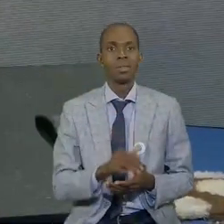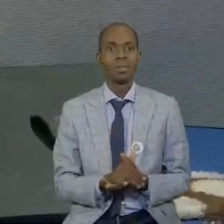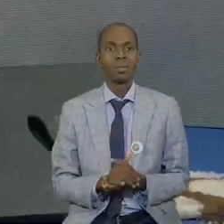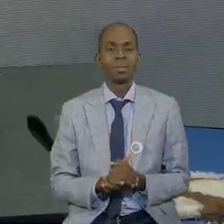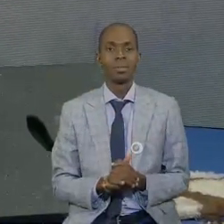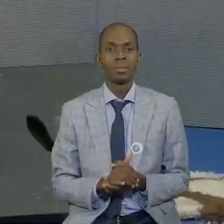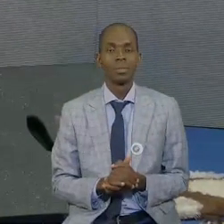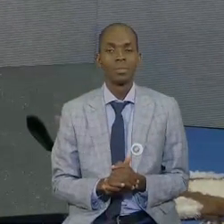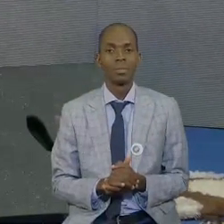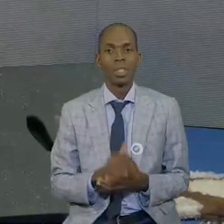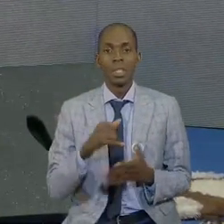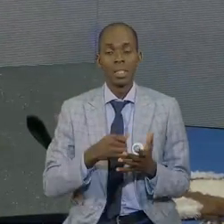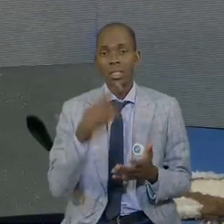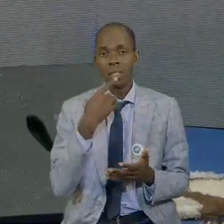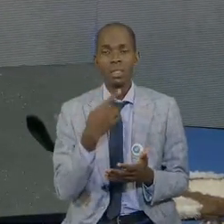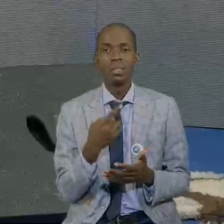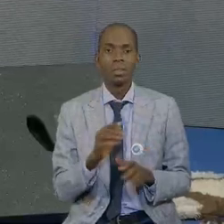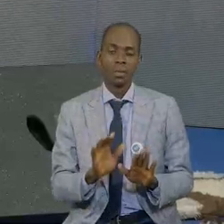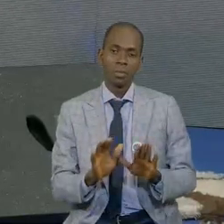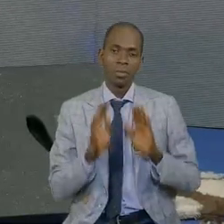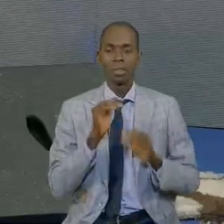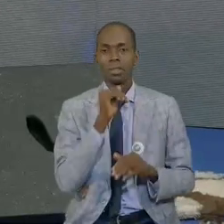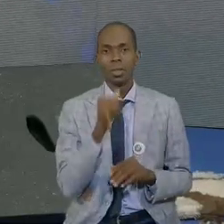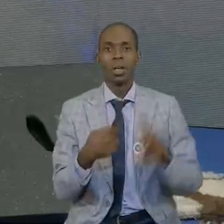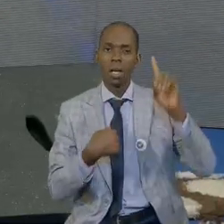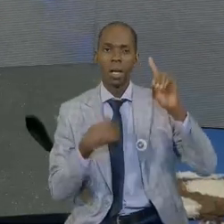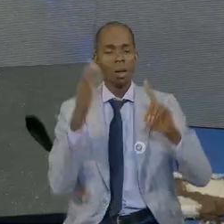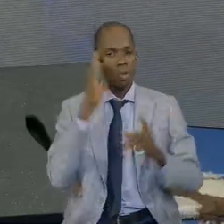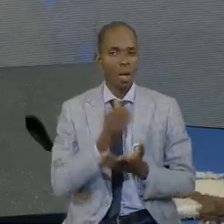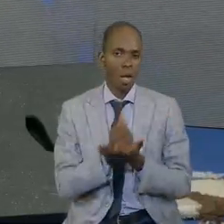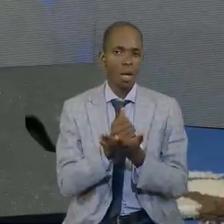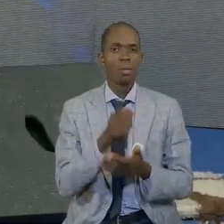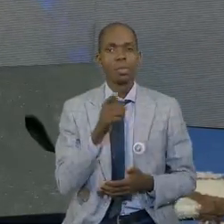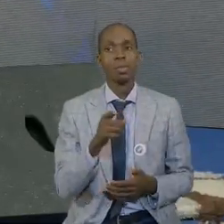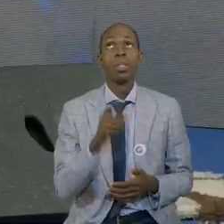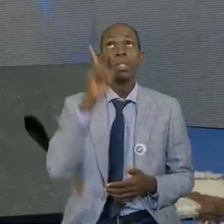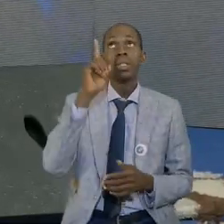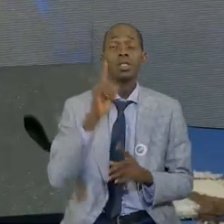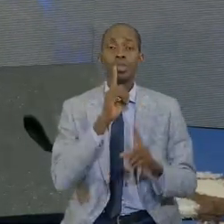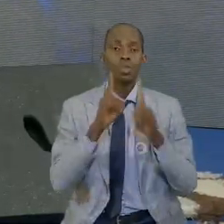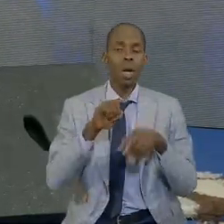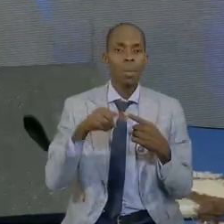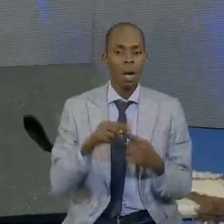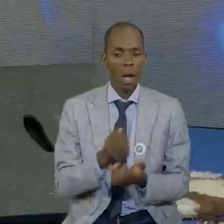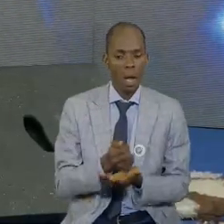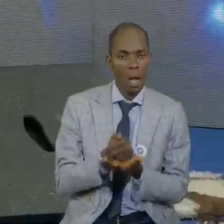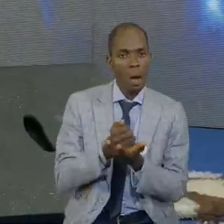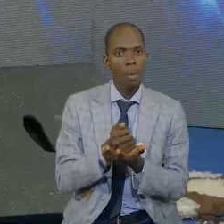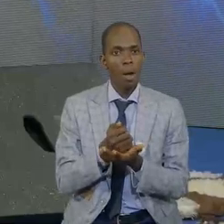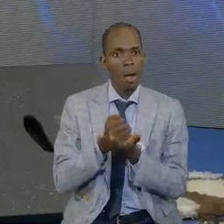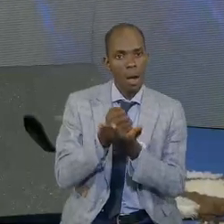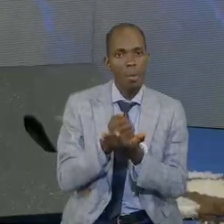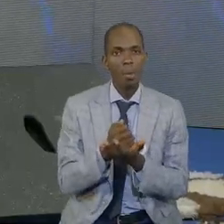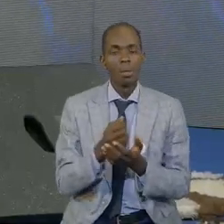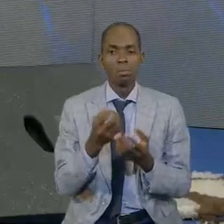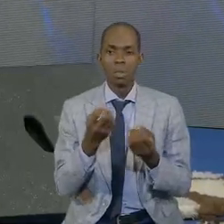toi. Il dit ne crains rien. I'm going to help you. Je vais t'aider. He actually mentions help, help, help in number of times.